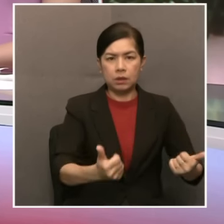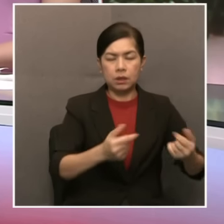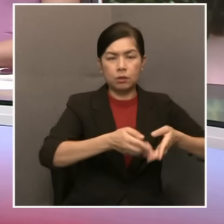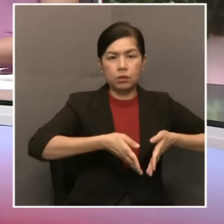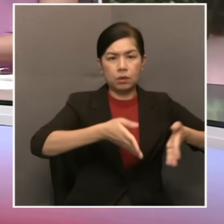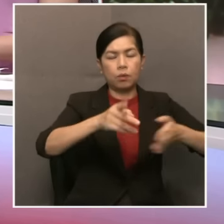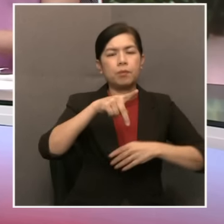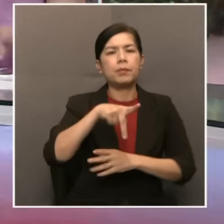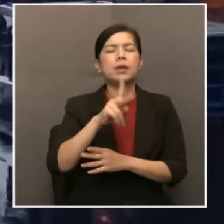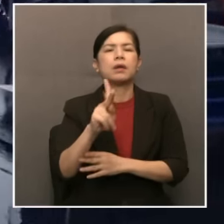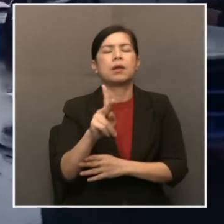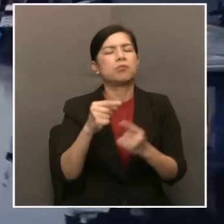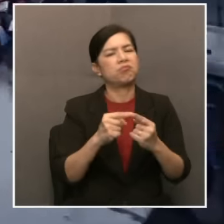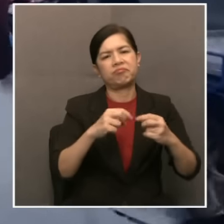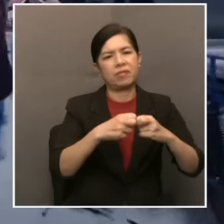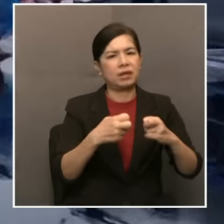ดค่ะ